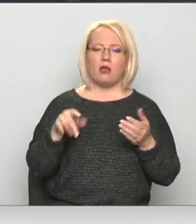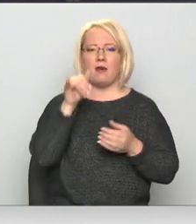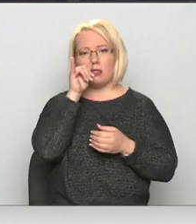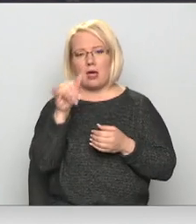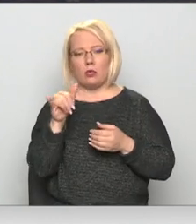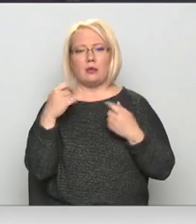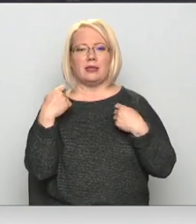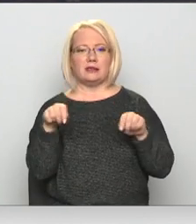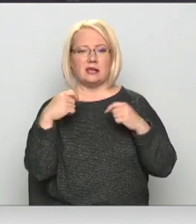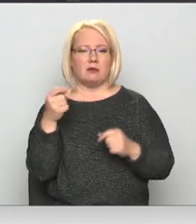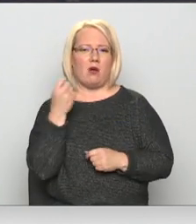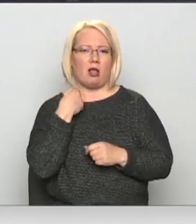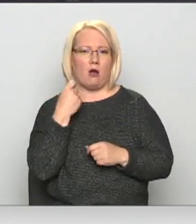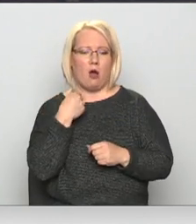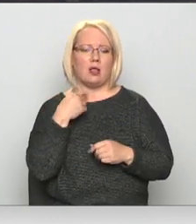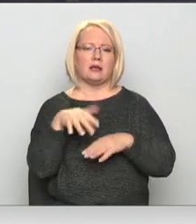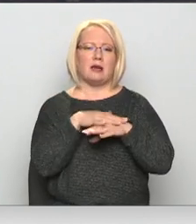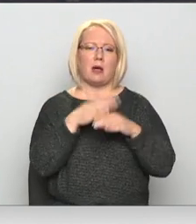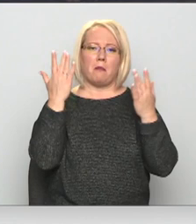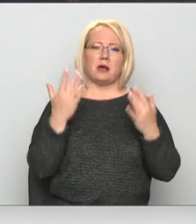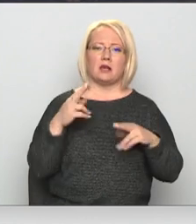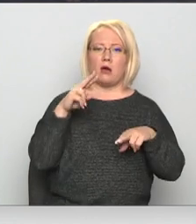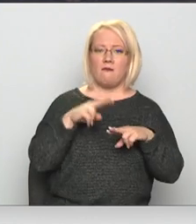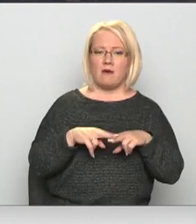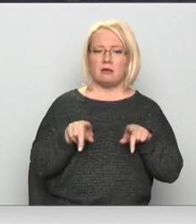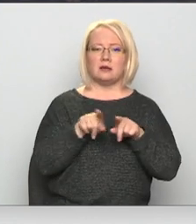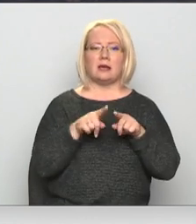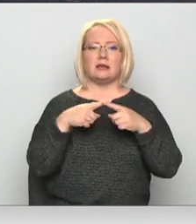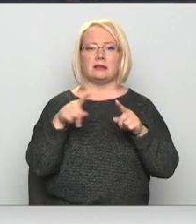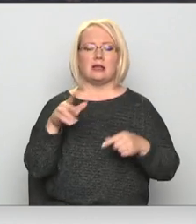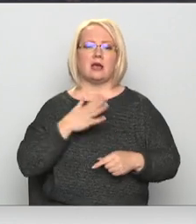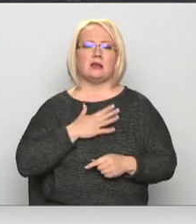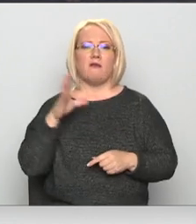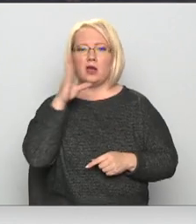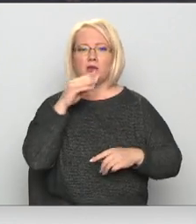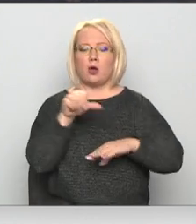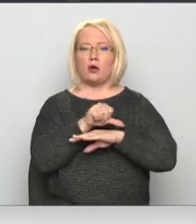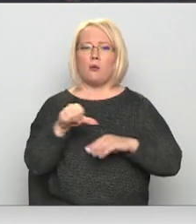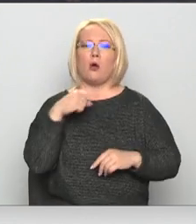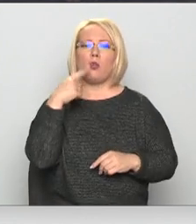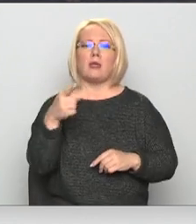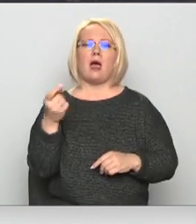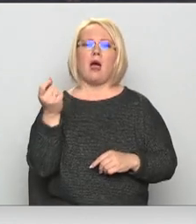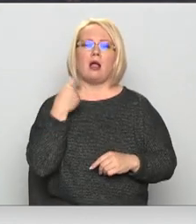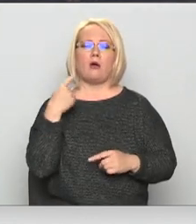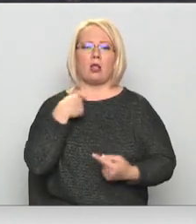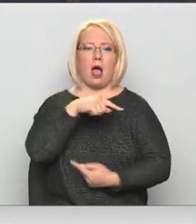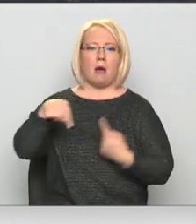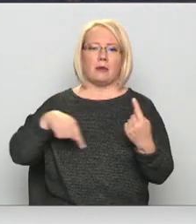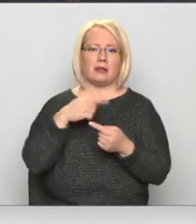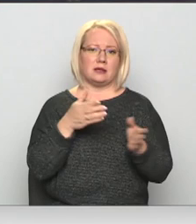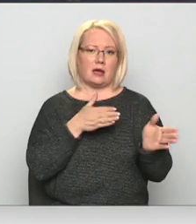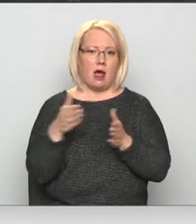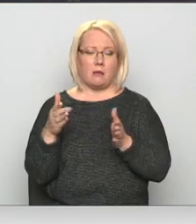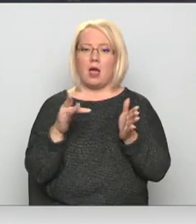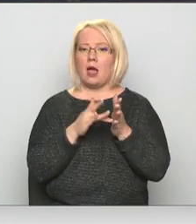tirdzniecību, piemēram, sabiedrisko pasākumu vietās, kā arī citādi savu iespēju robežās noteikt alkohola aprites kārtību. Kādas ir